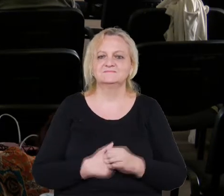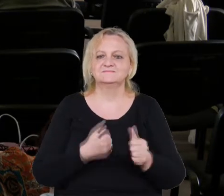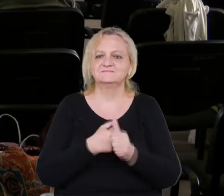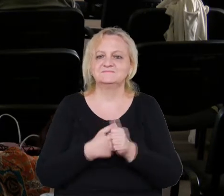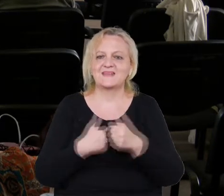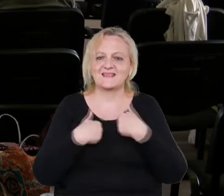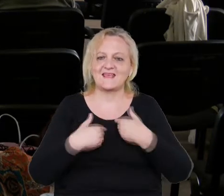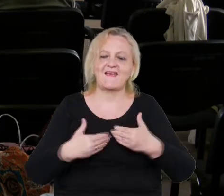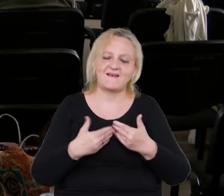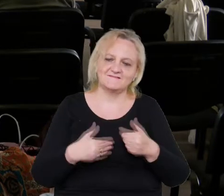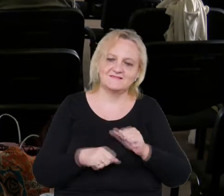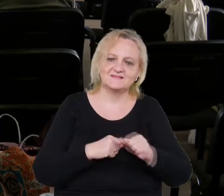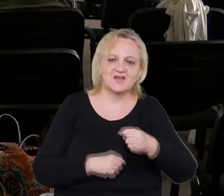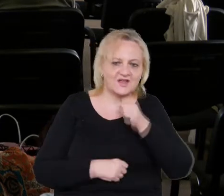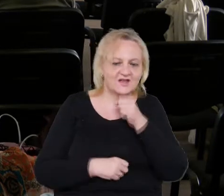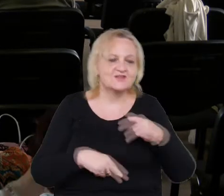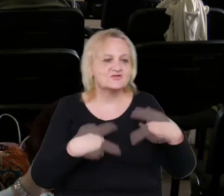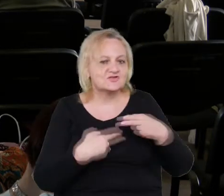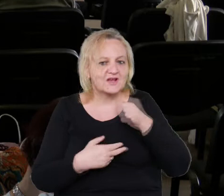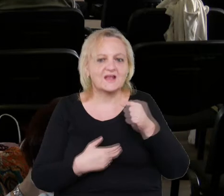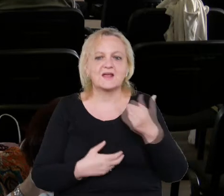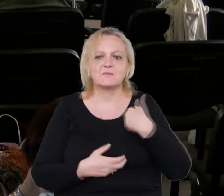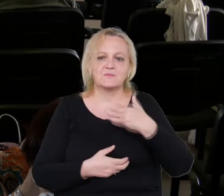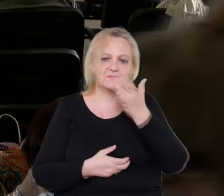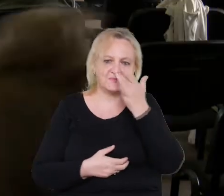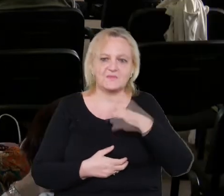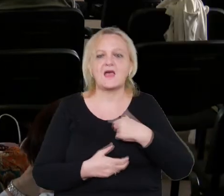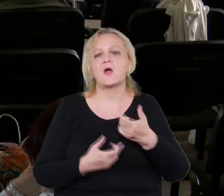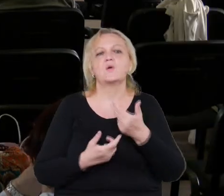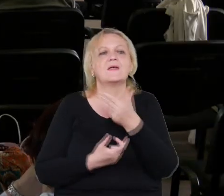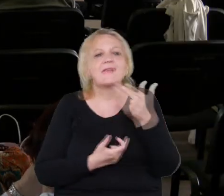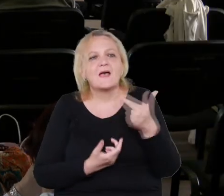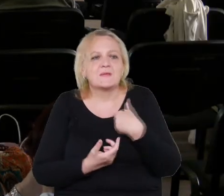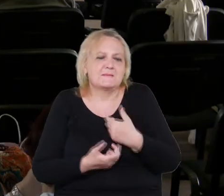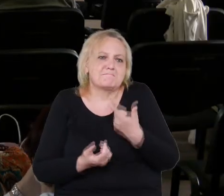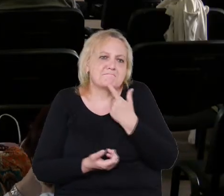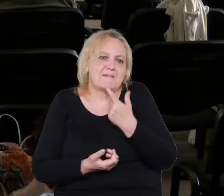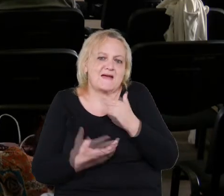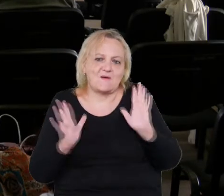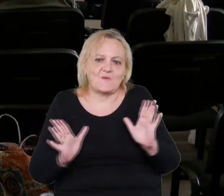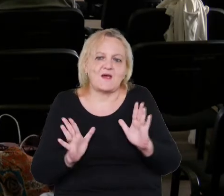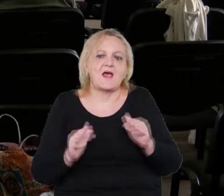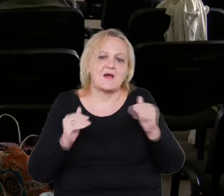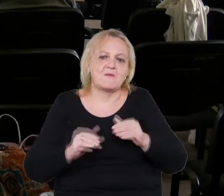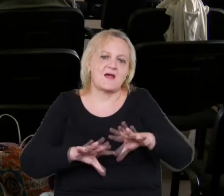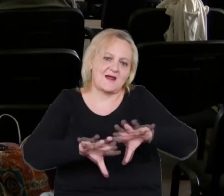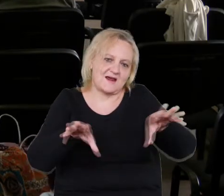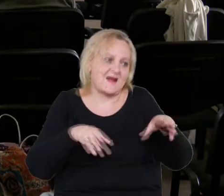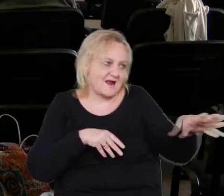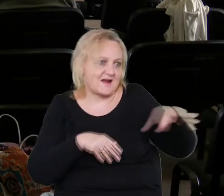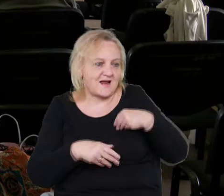jestem dziennikarką mój repertuar białoruski jest dosyć ubogi ale możemy się tutaj Myślę że włączyć